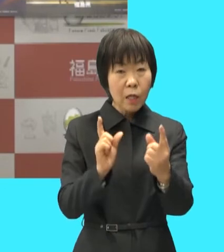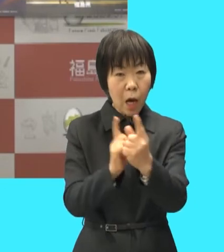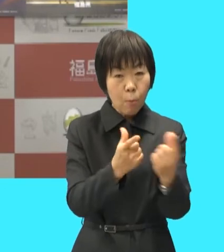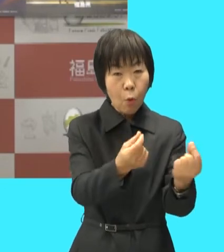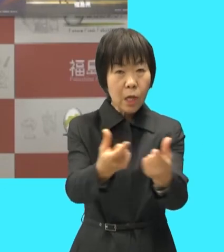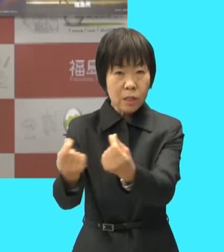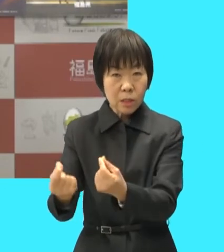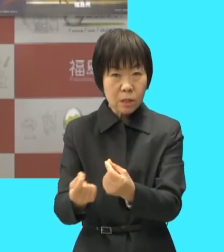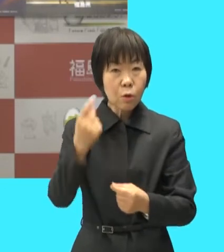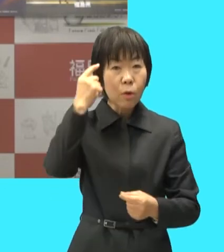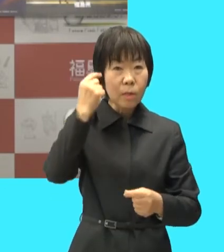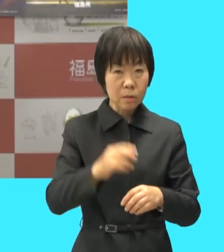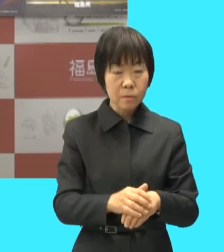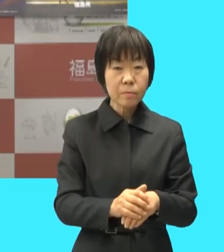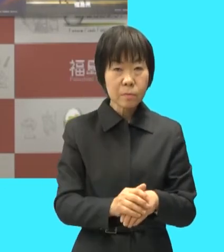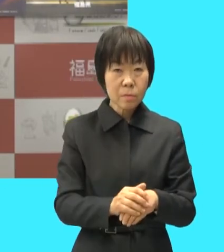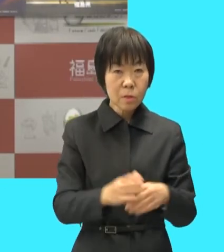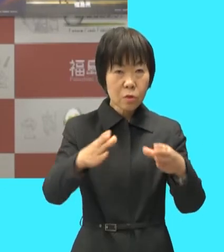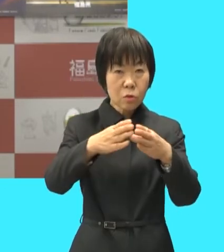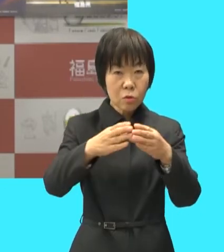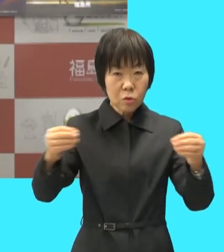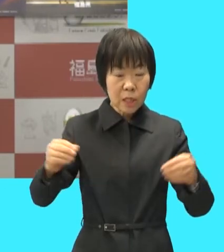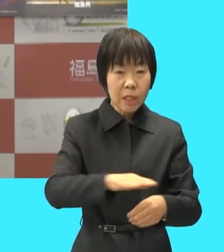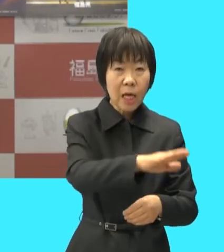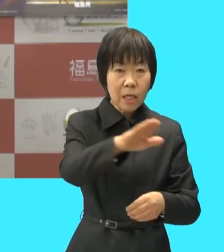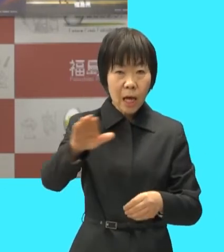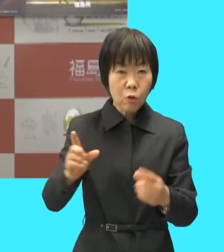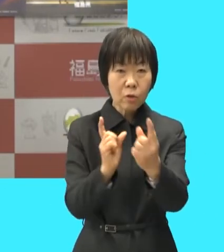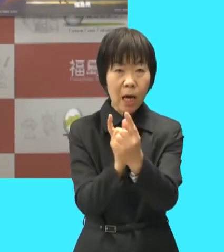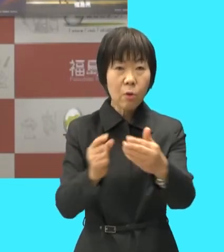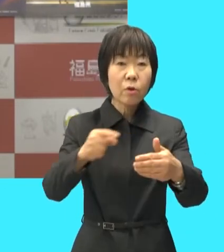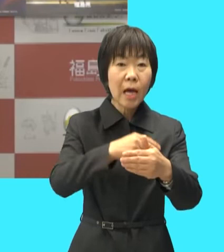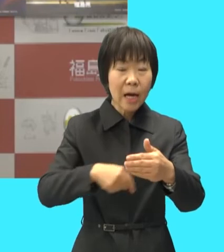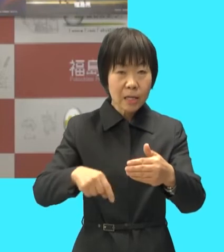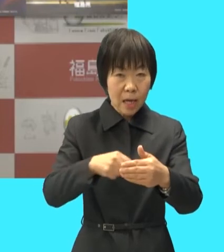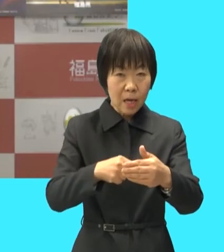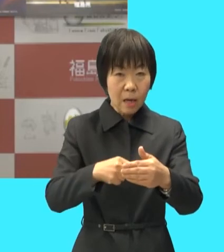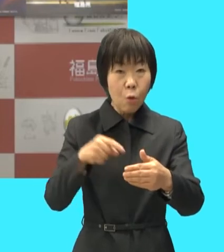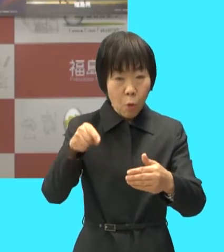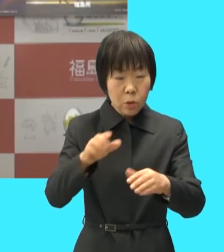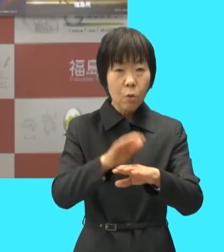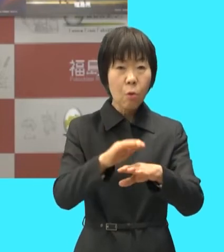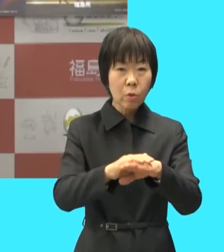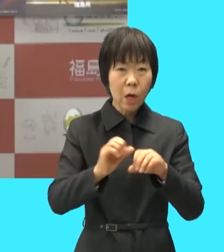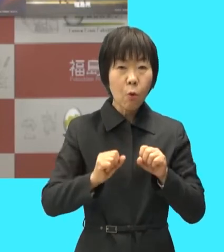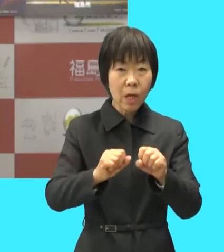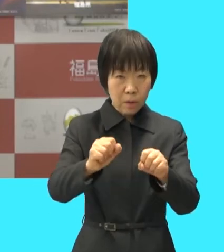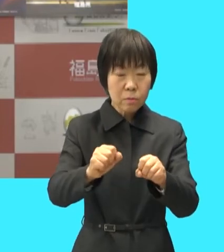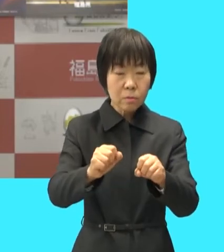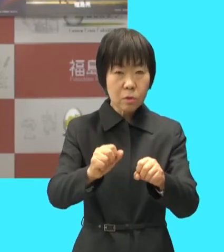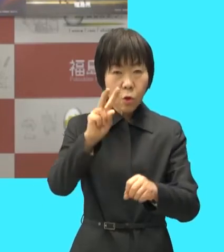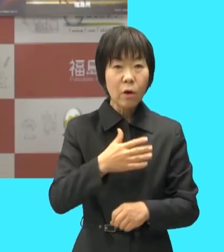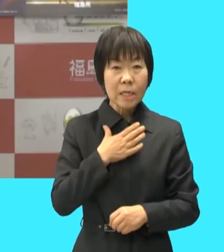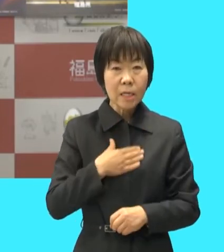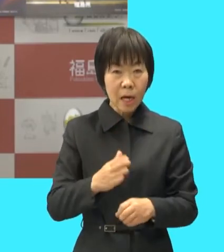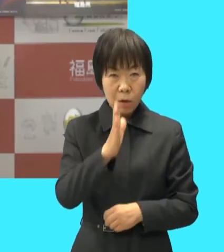と思います。やはり国全体の対応の中でこういった取り扱いをしているという点をご理解をいただければ